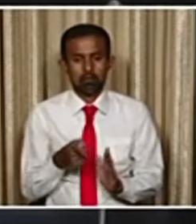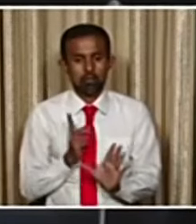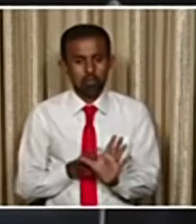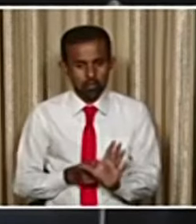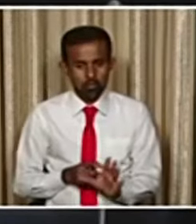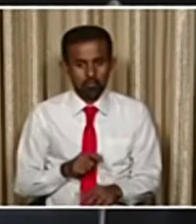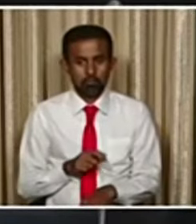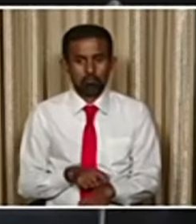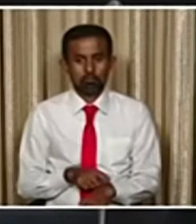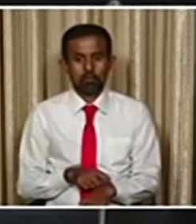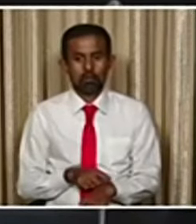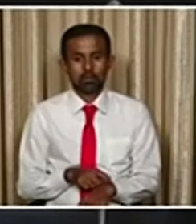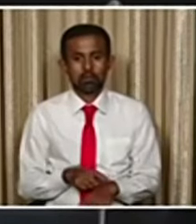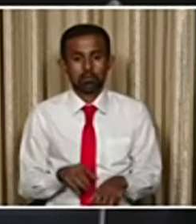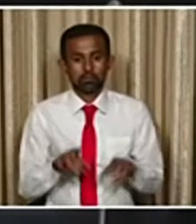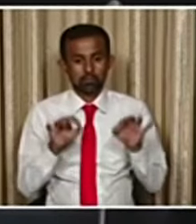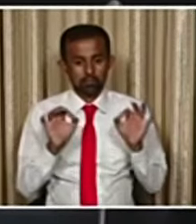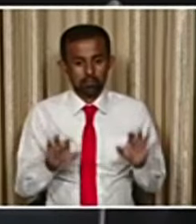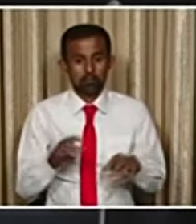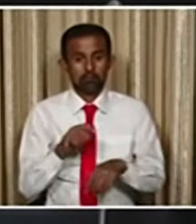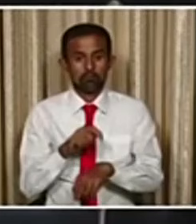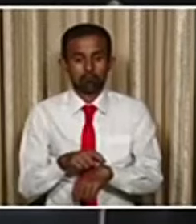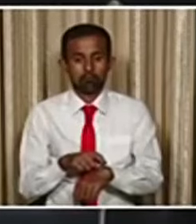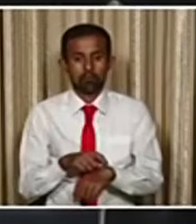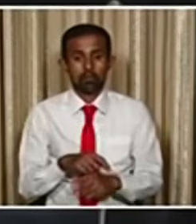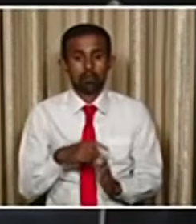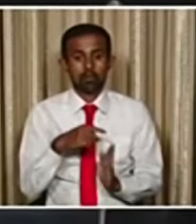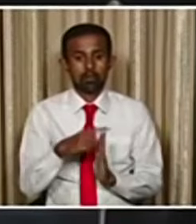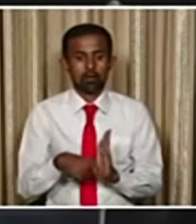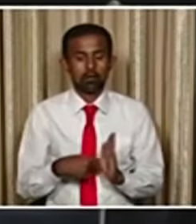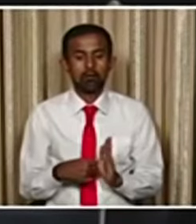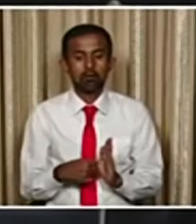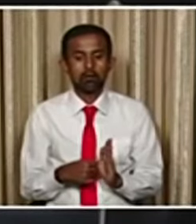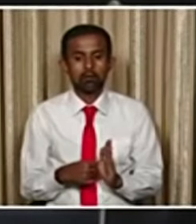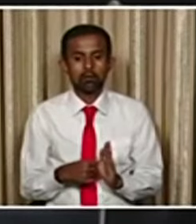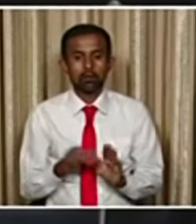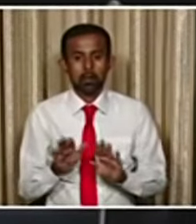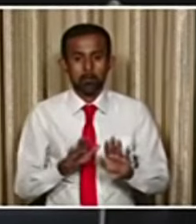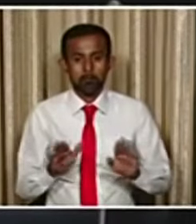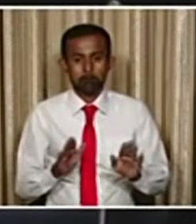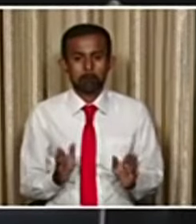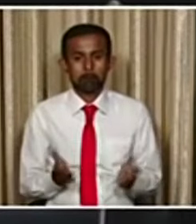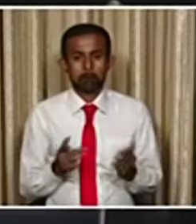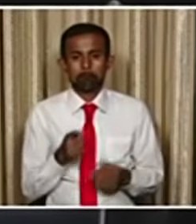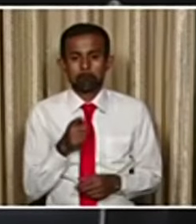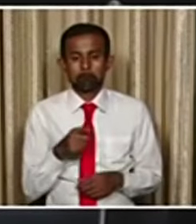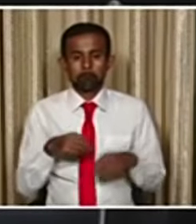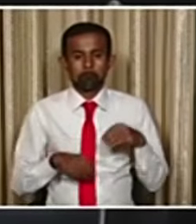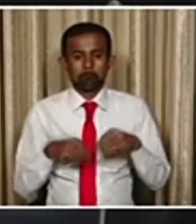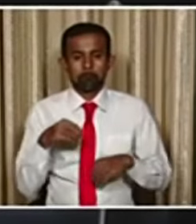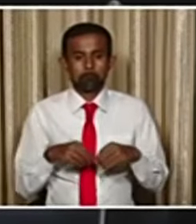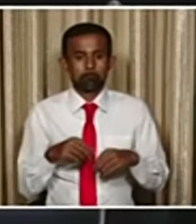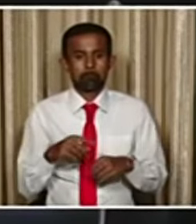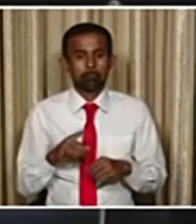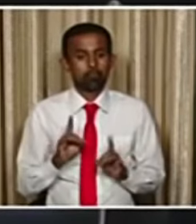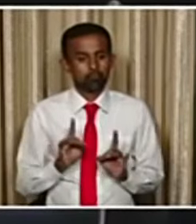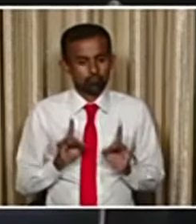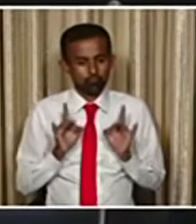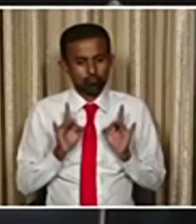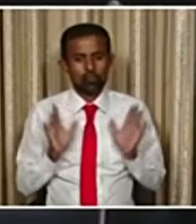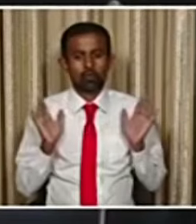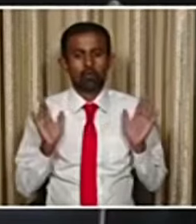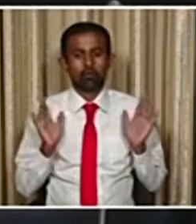ಹೆಮ ಕಾಲೇಕಟಮ ಕಾಲೇಮ ನಿಯಮಿತ ಕಾಲೇ ರಟ ಪಾಲನೆ ಕಿರೀಮ ಸಂದಹಾವೋ ಮತಿವರ್ಣ ಏ ಕಾಲಟ